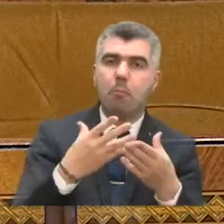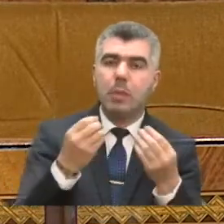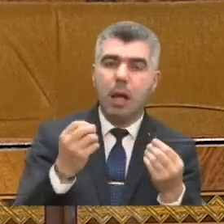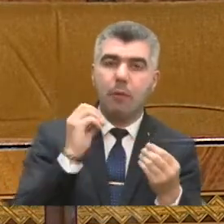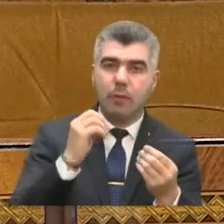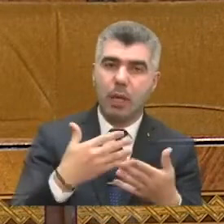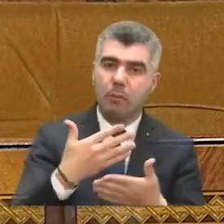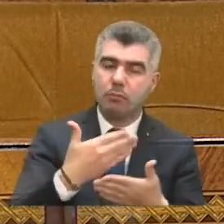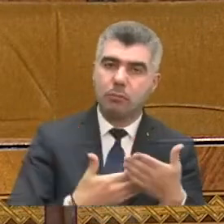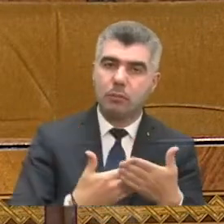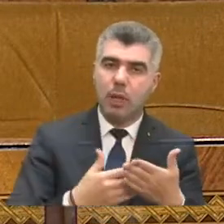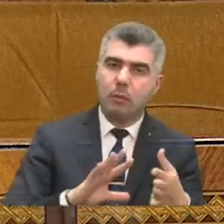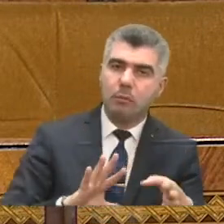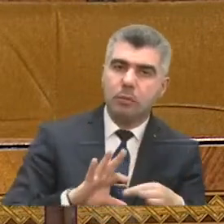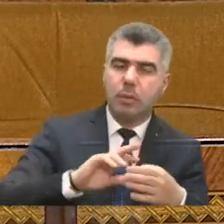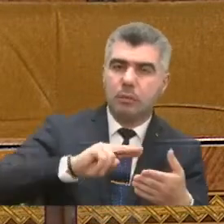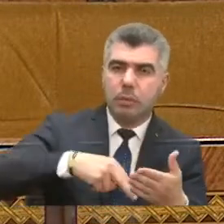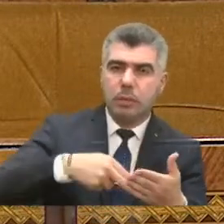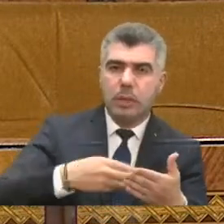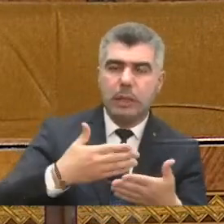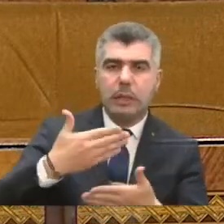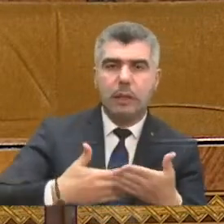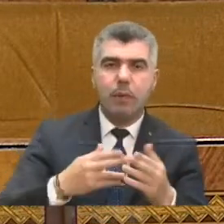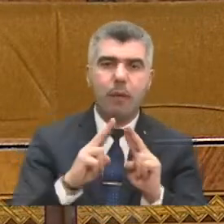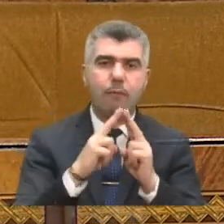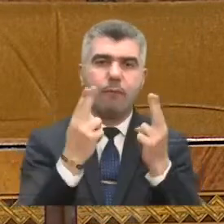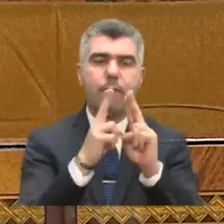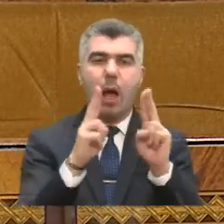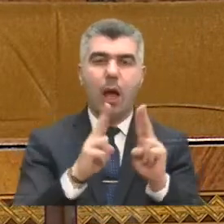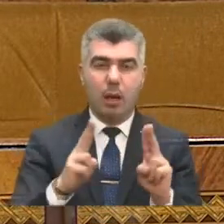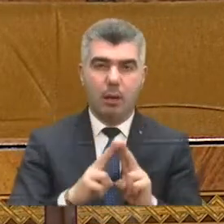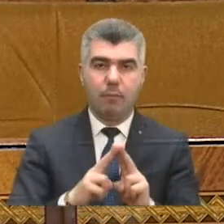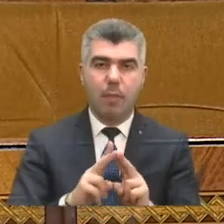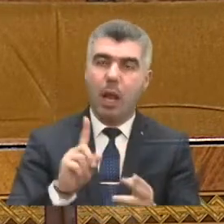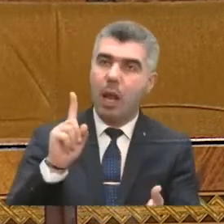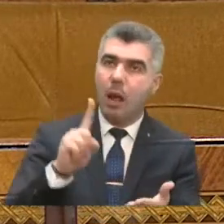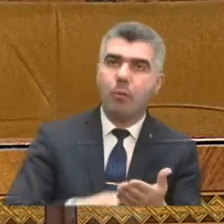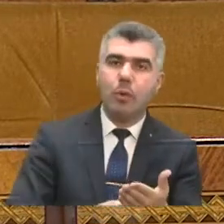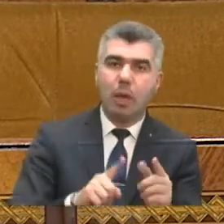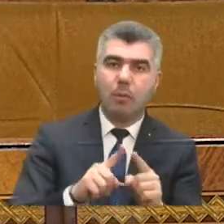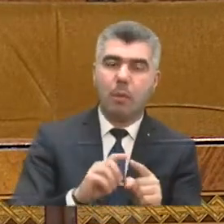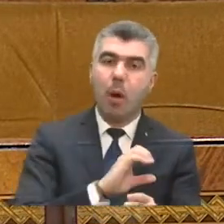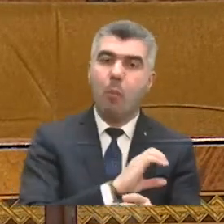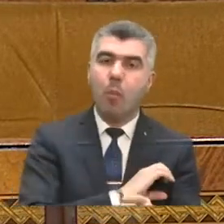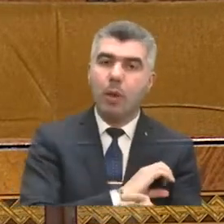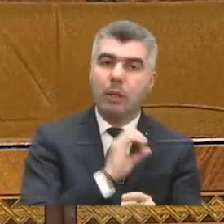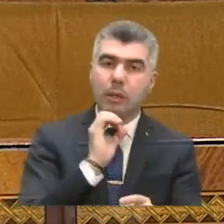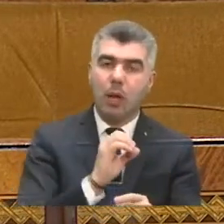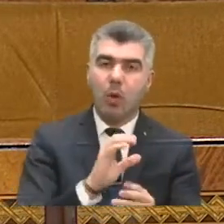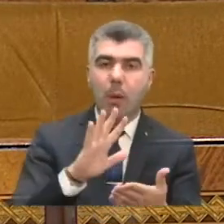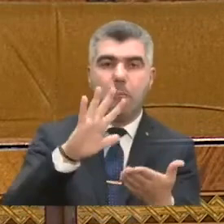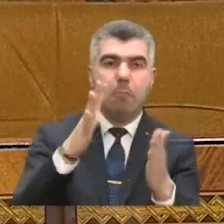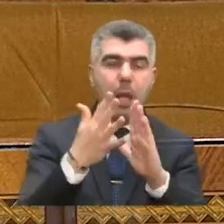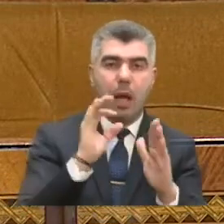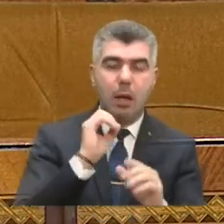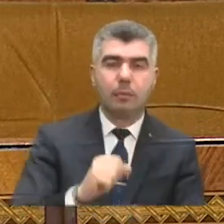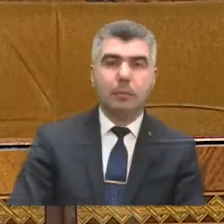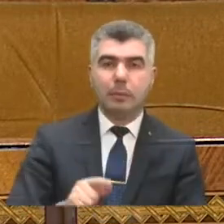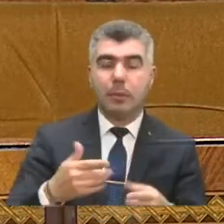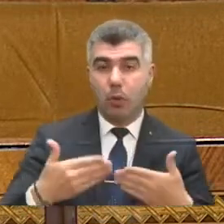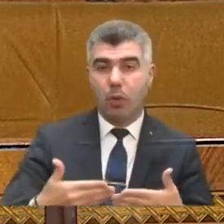المواثيق الدولية، ووقع واحد مجموعة ديال الاتفاقيات، فلا بد أن هذا الجهاز تعطاه الإمكانيات وتعطاه الأولوية، لأن المغرب